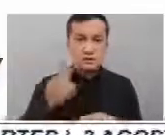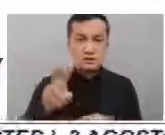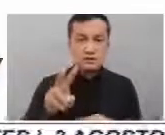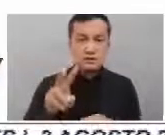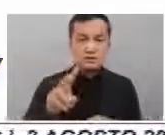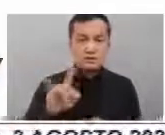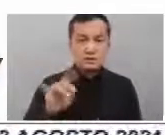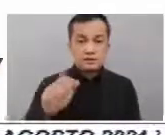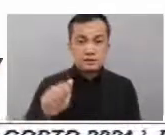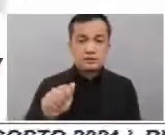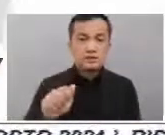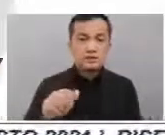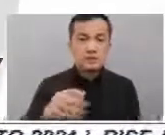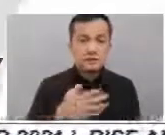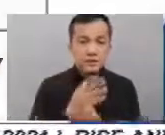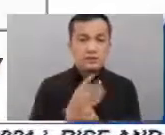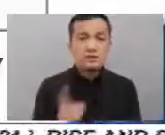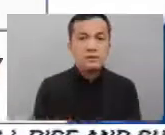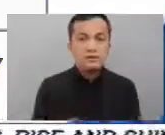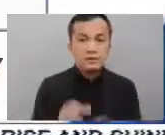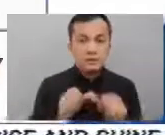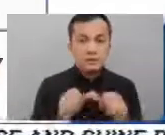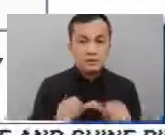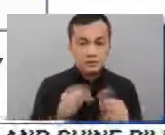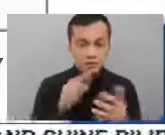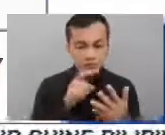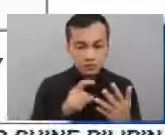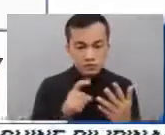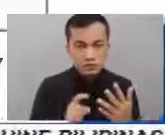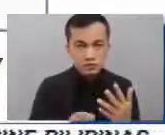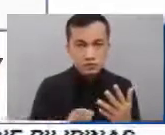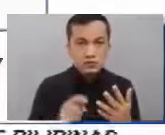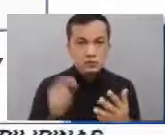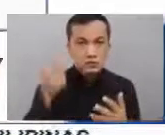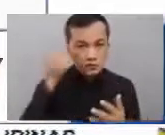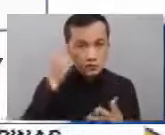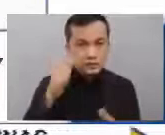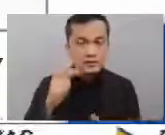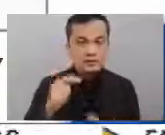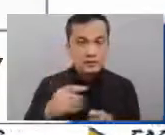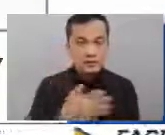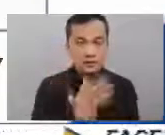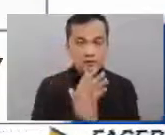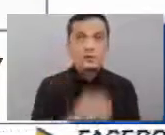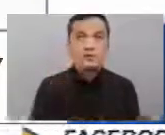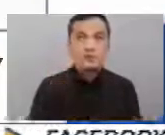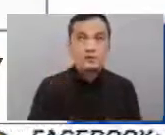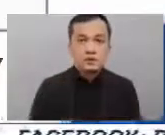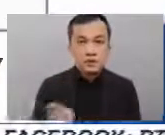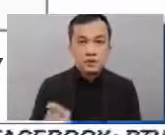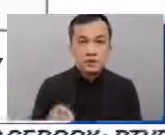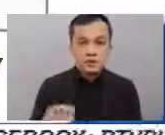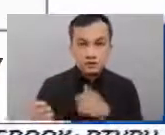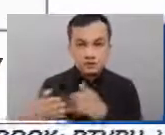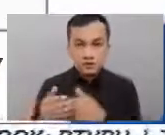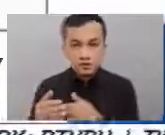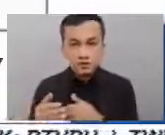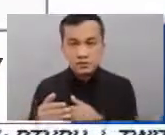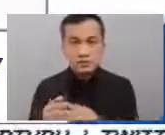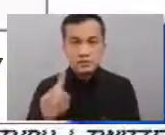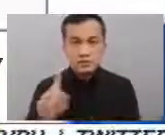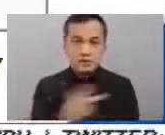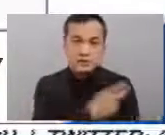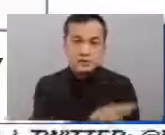at 2 ang Delta variant. Si Delta variant case number 2 ay isang 47 years old na lalaki kung